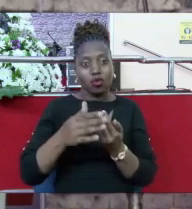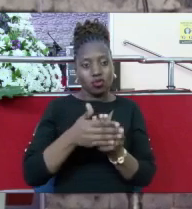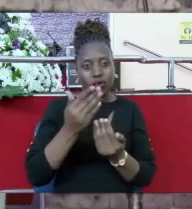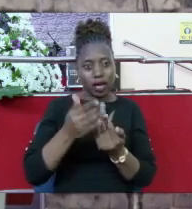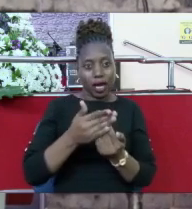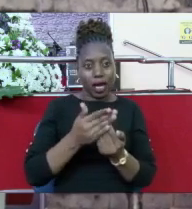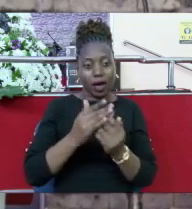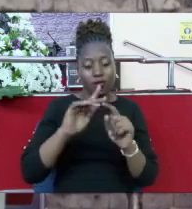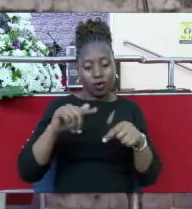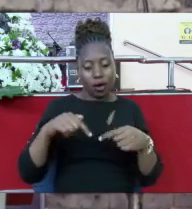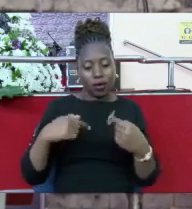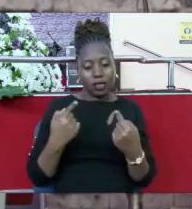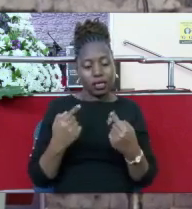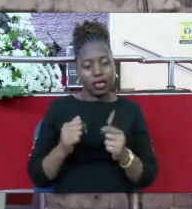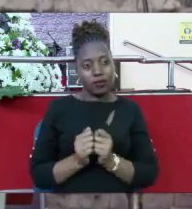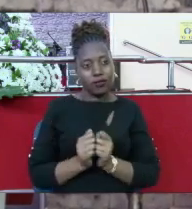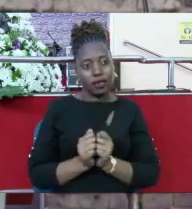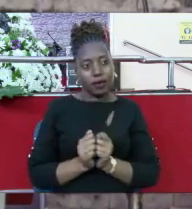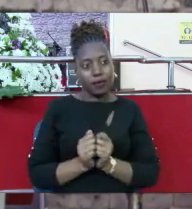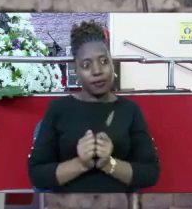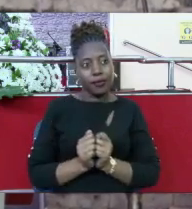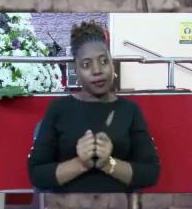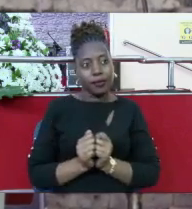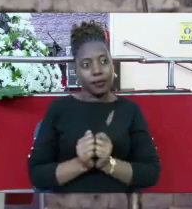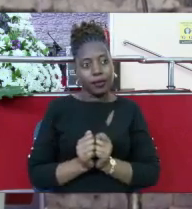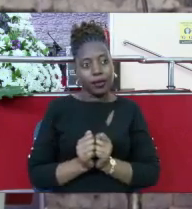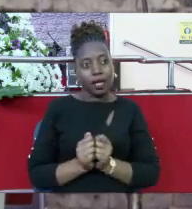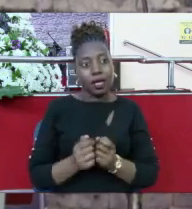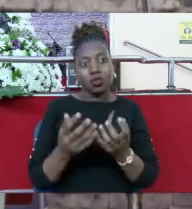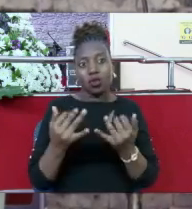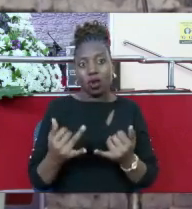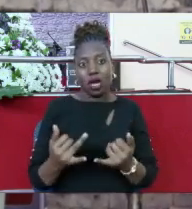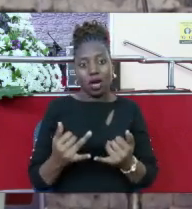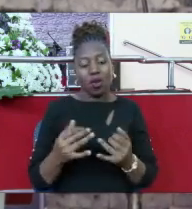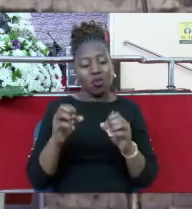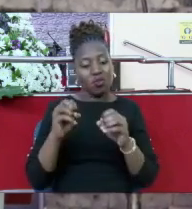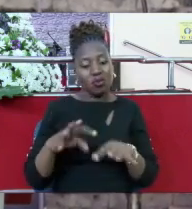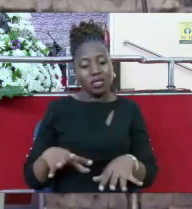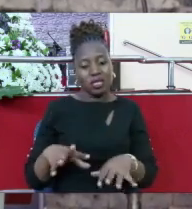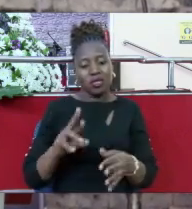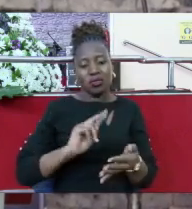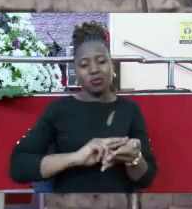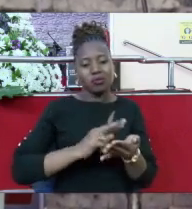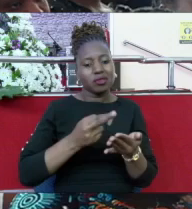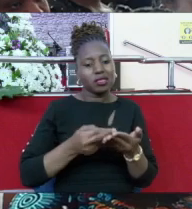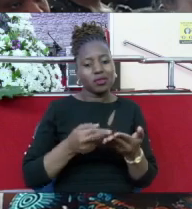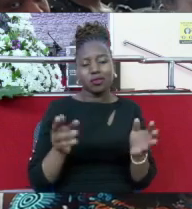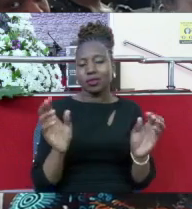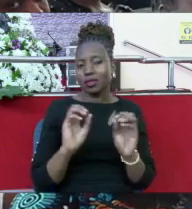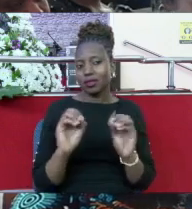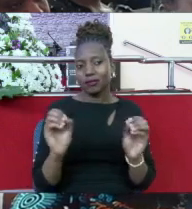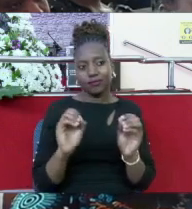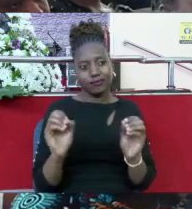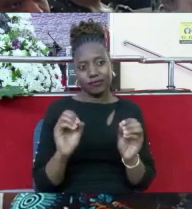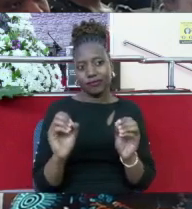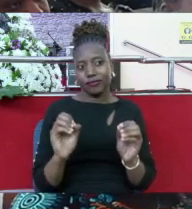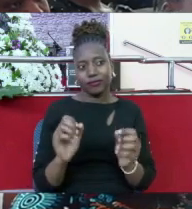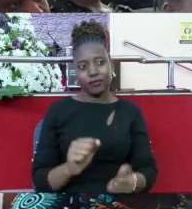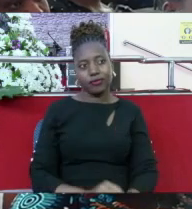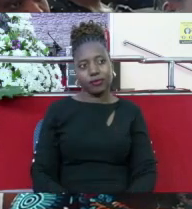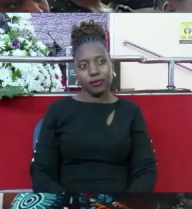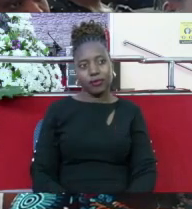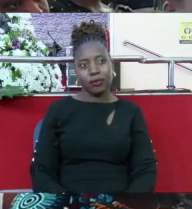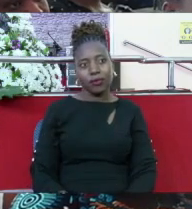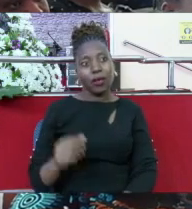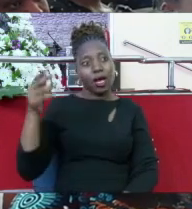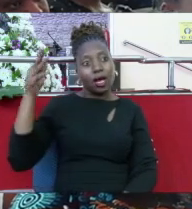tukaweza kujishughulikia sisi wenyewe. And so we should not waste it. Hatustahili kuwa wa kupoteza fedha. He gives